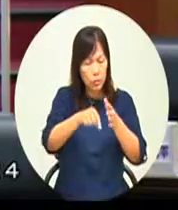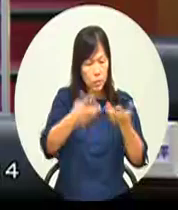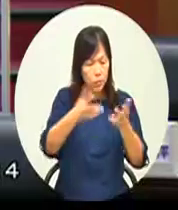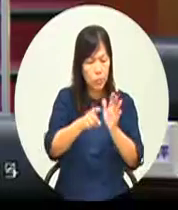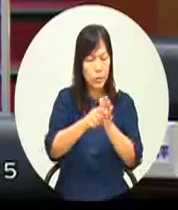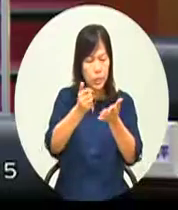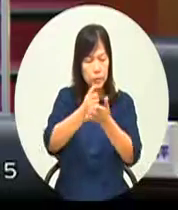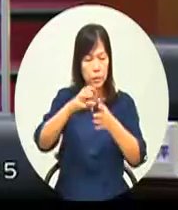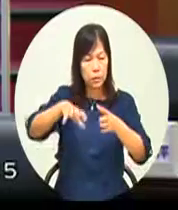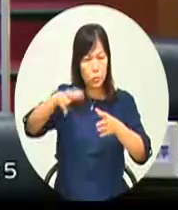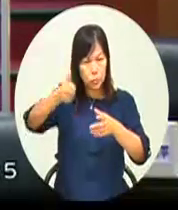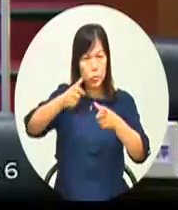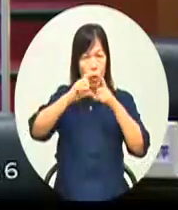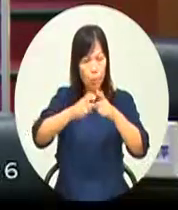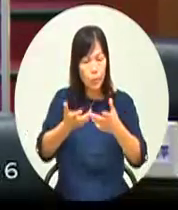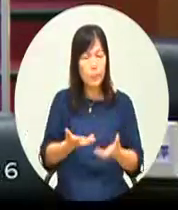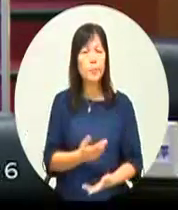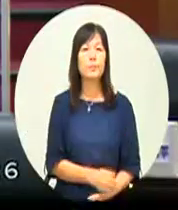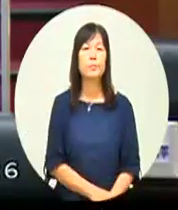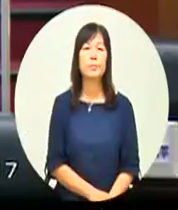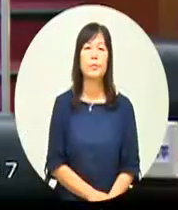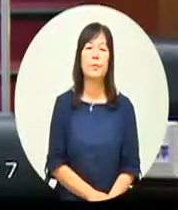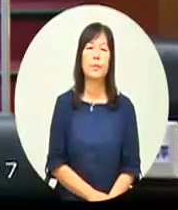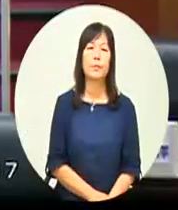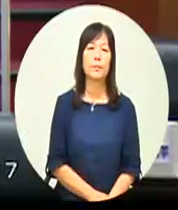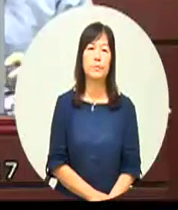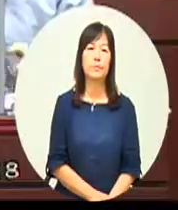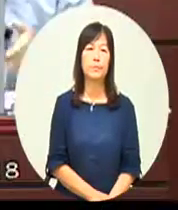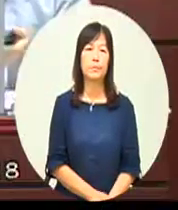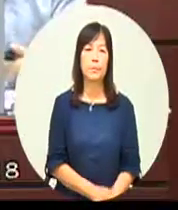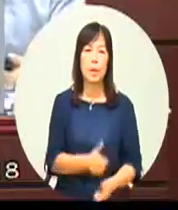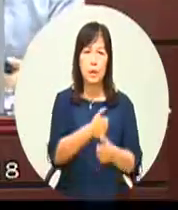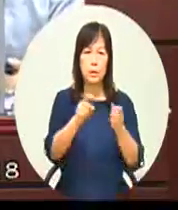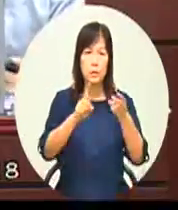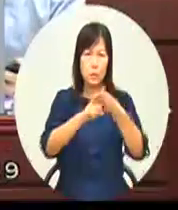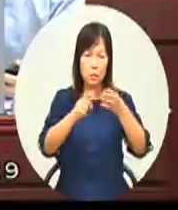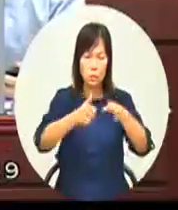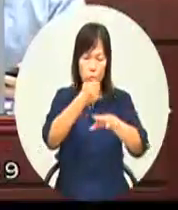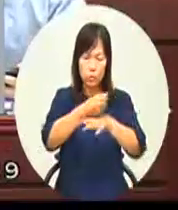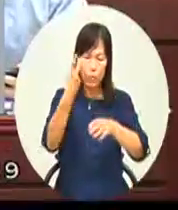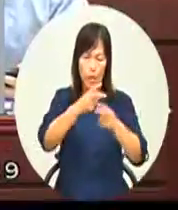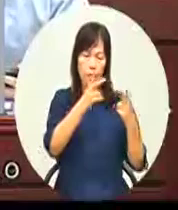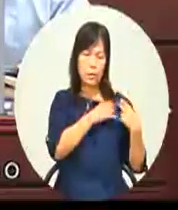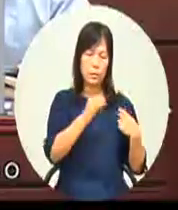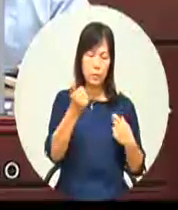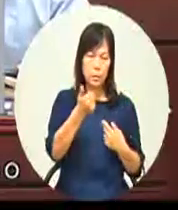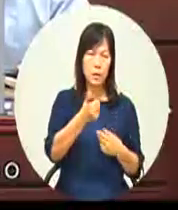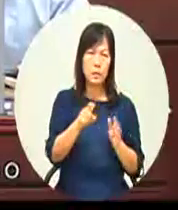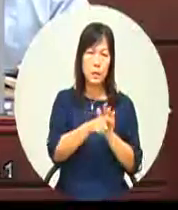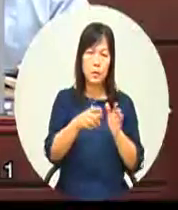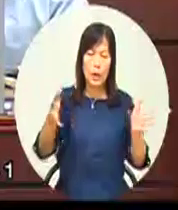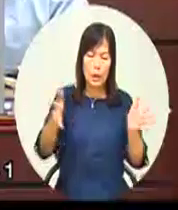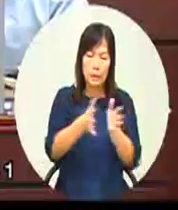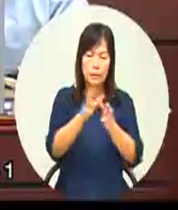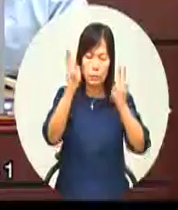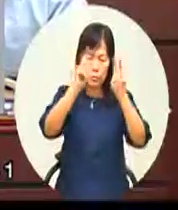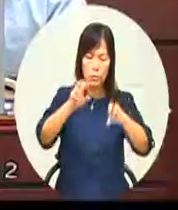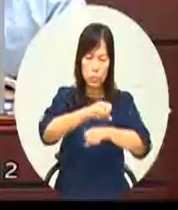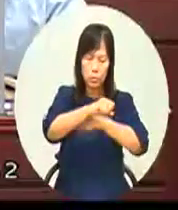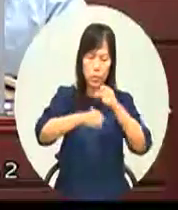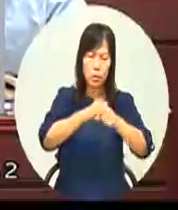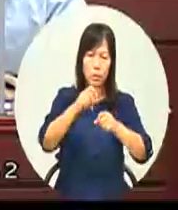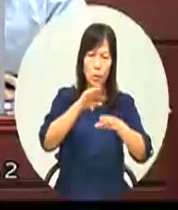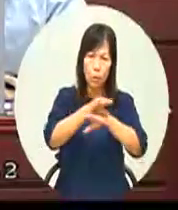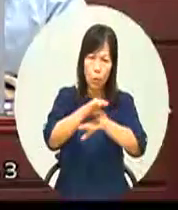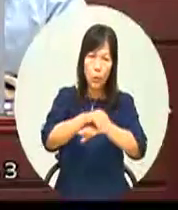一下？ 陈局长，请答复。 好，谢谢主席，谢谢蔡议员哈。有关这个共享电动运具，刚才